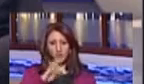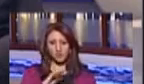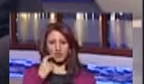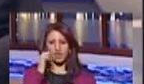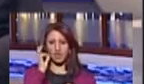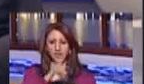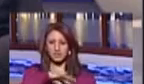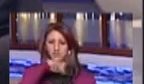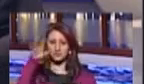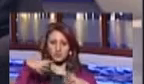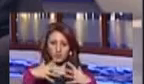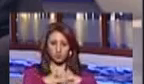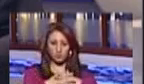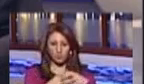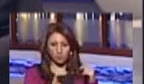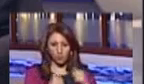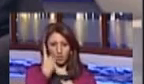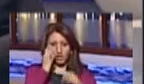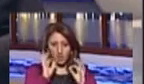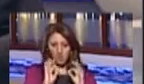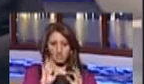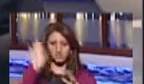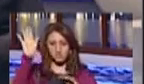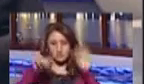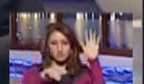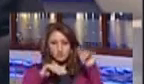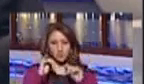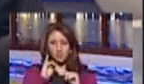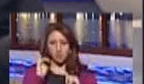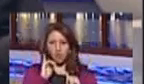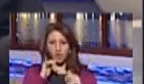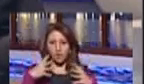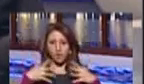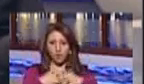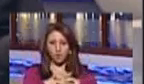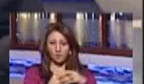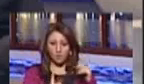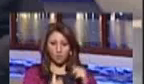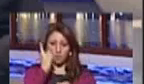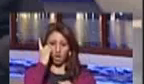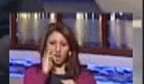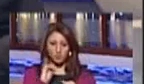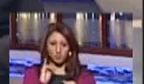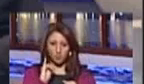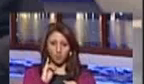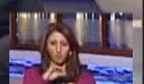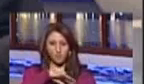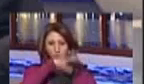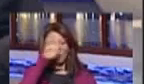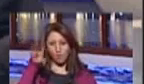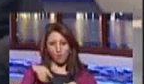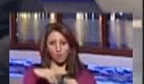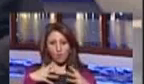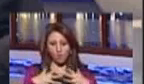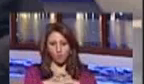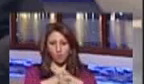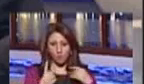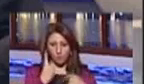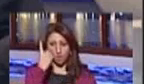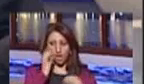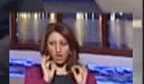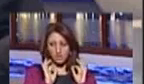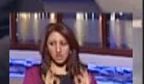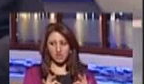الشمل واستضافت كل أطراف القوى الوطنية في مصر للبحث عن خارطة الطريق لوحدة الصف. وحدة